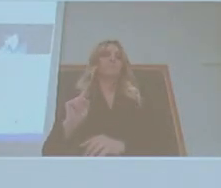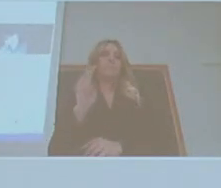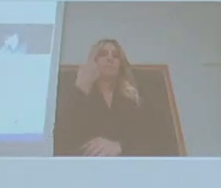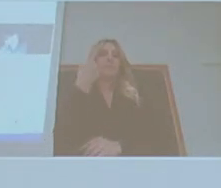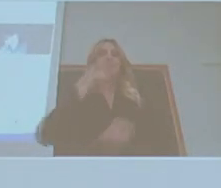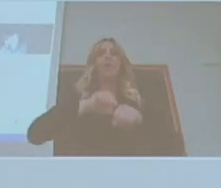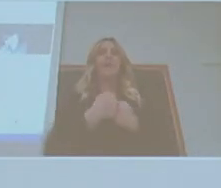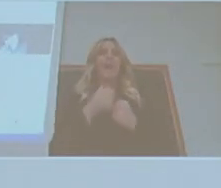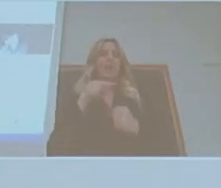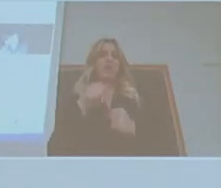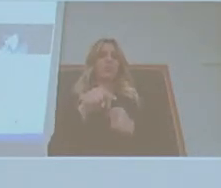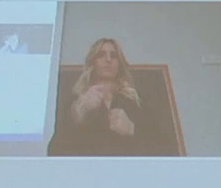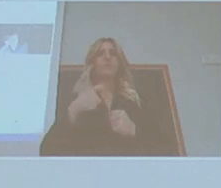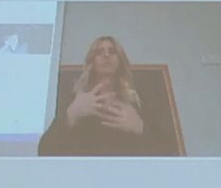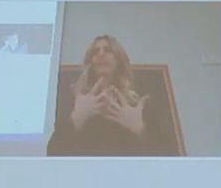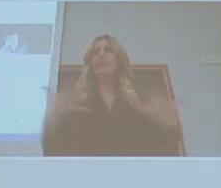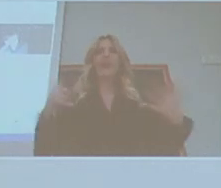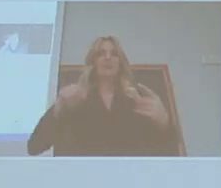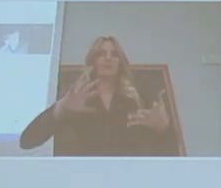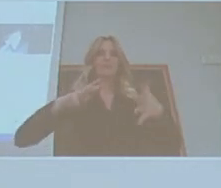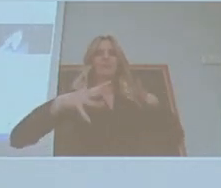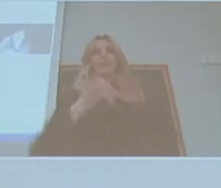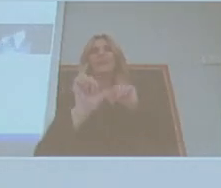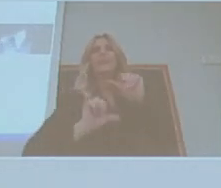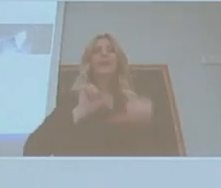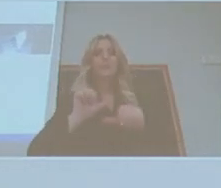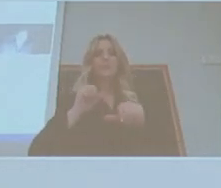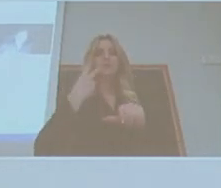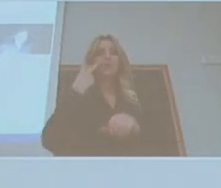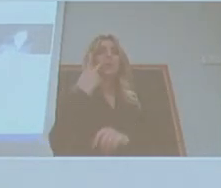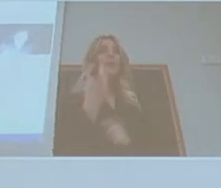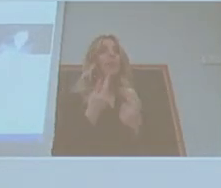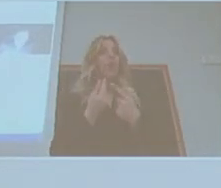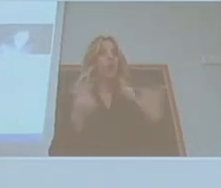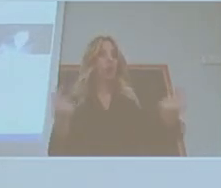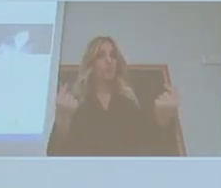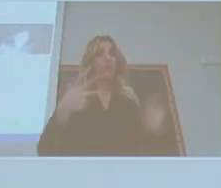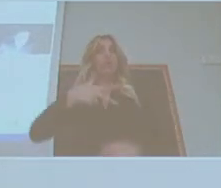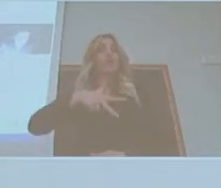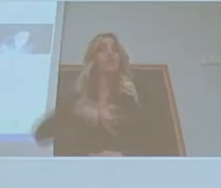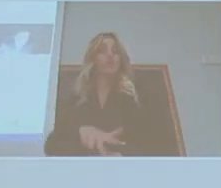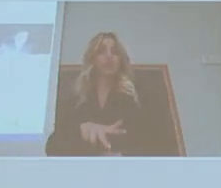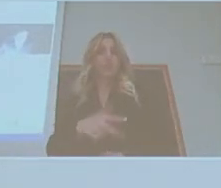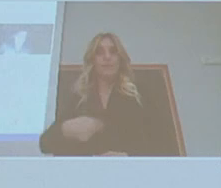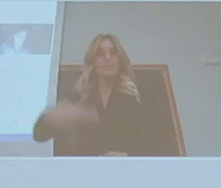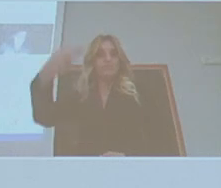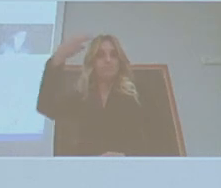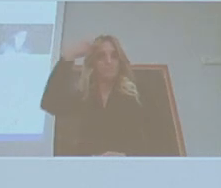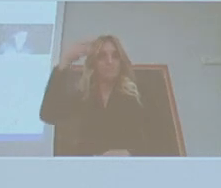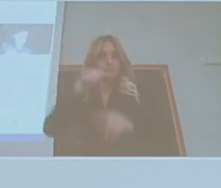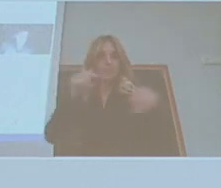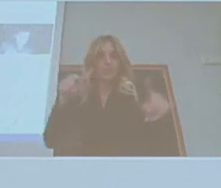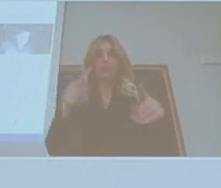cause di un grande cambiamento a livello sia economico che sociale. Ricordiamo